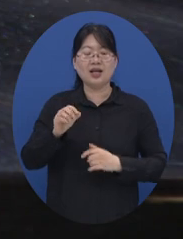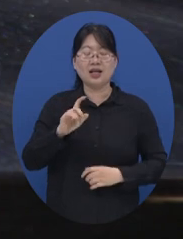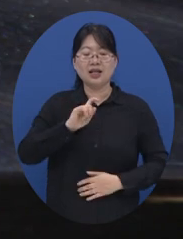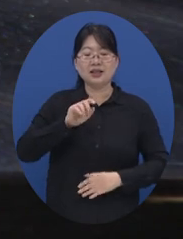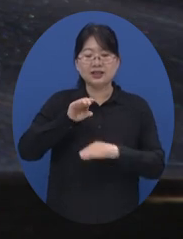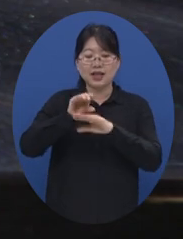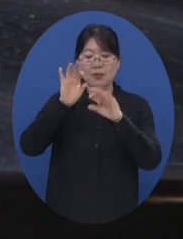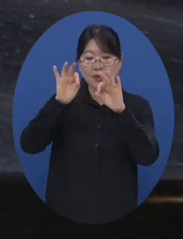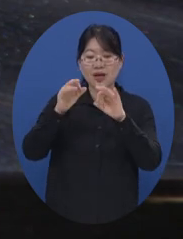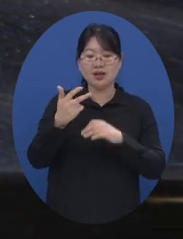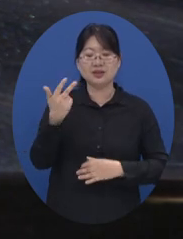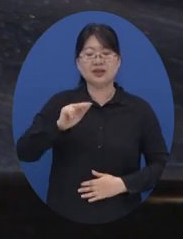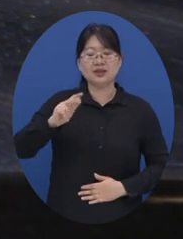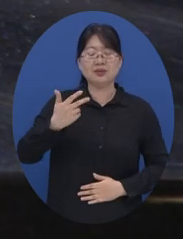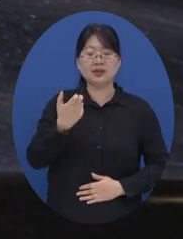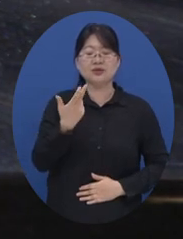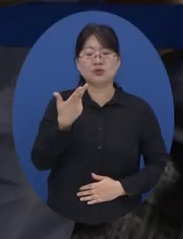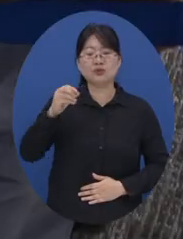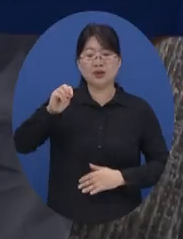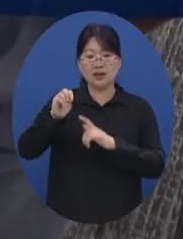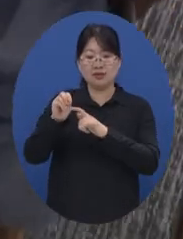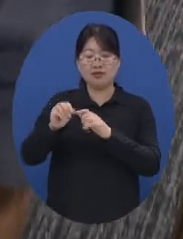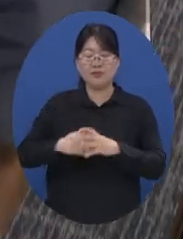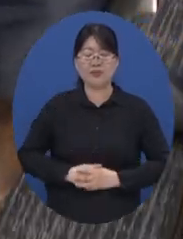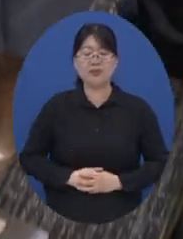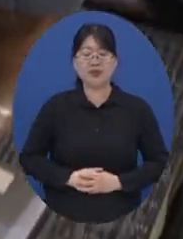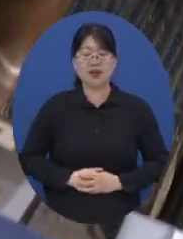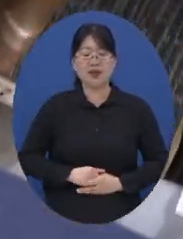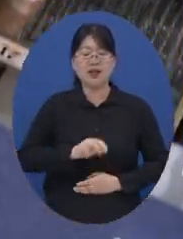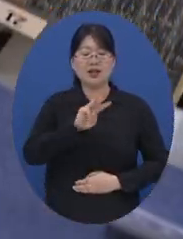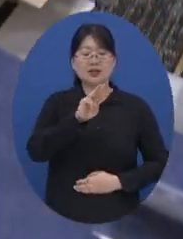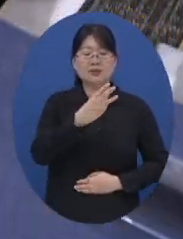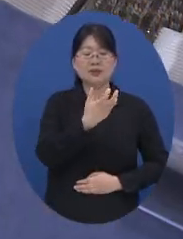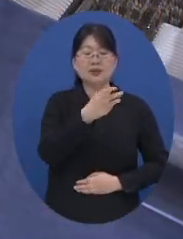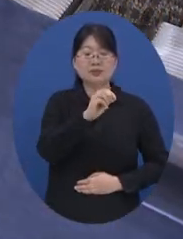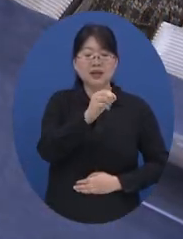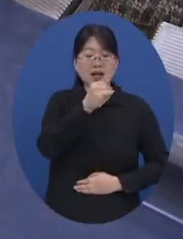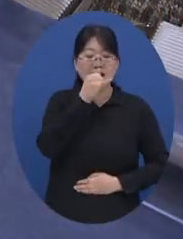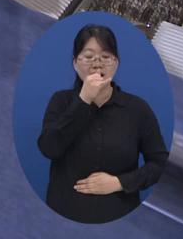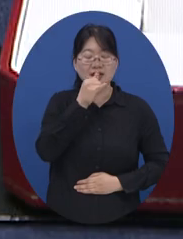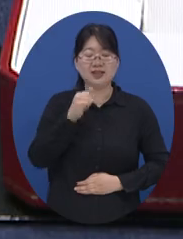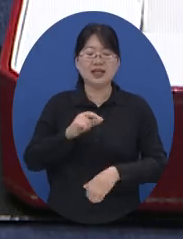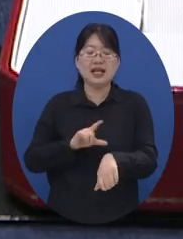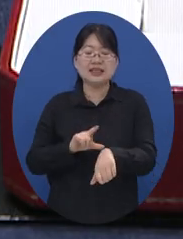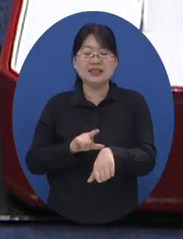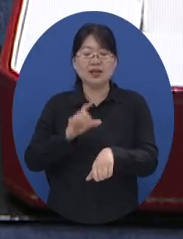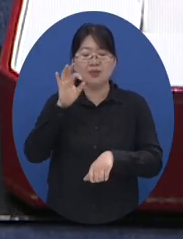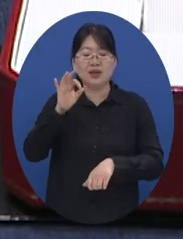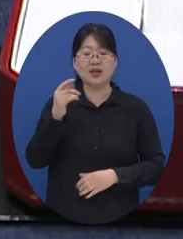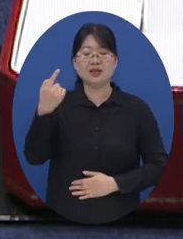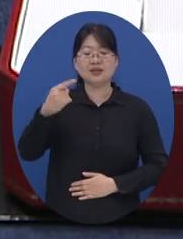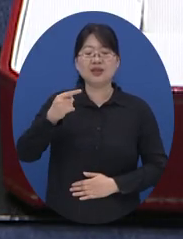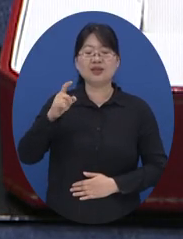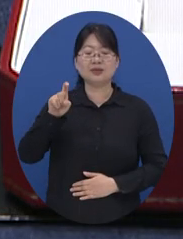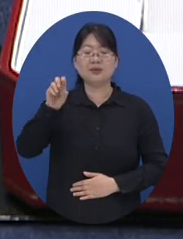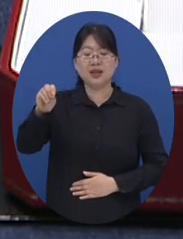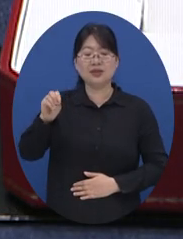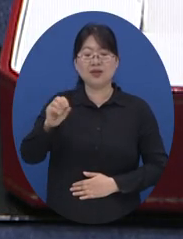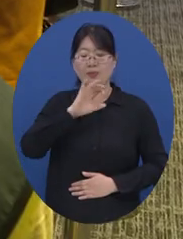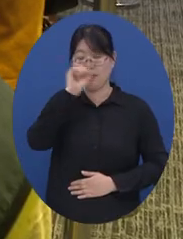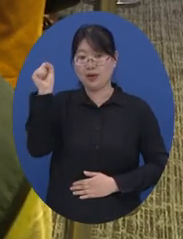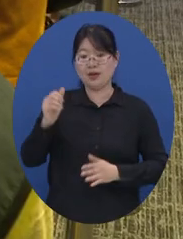차량은 7,779만 원에, 380만 원의 감정가가 책정된 롤렉스 시계는 1,010만 원에